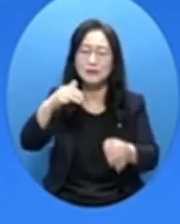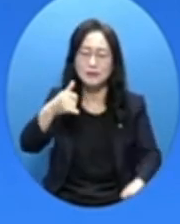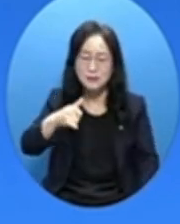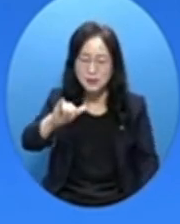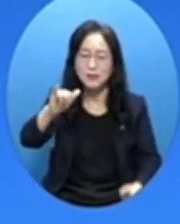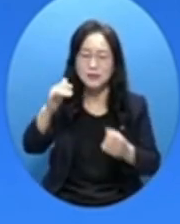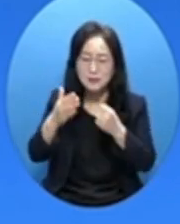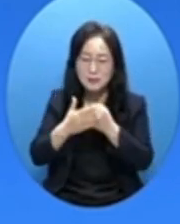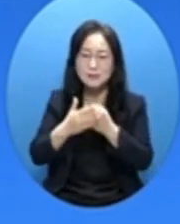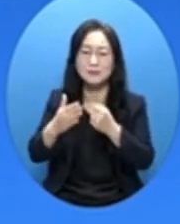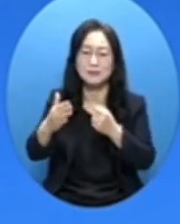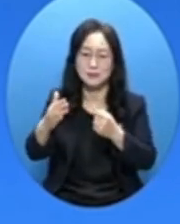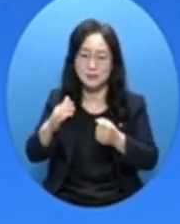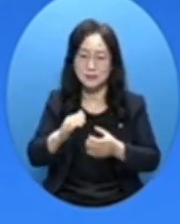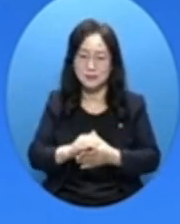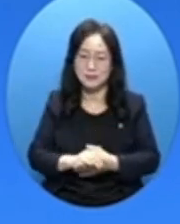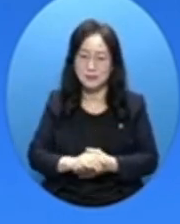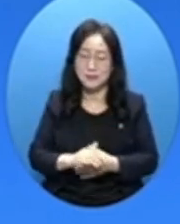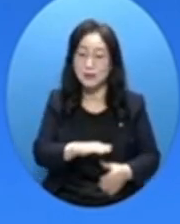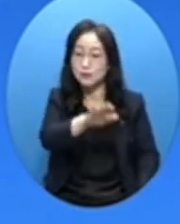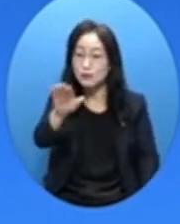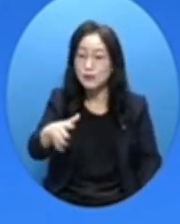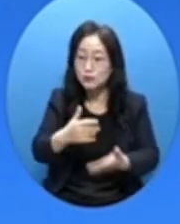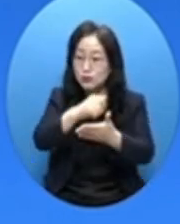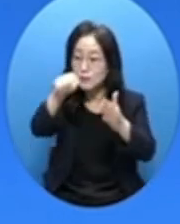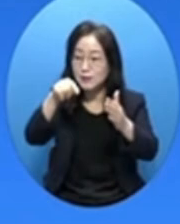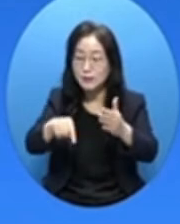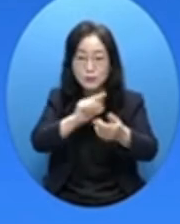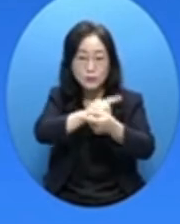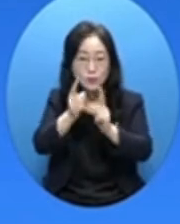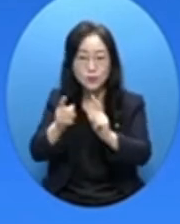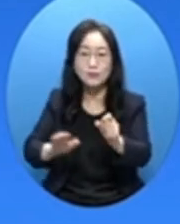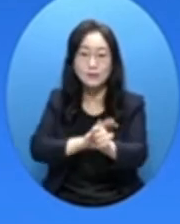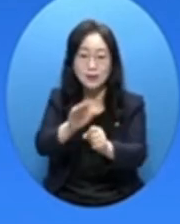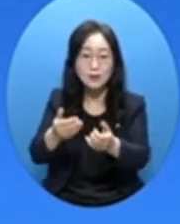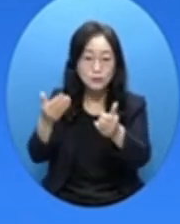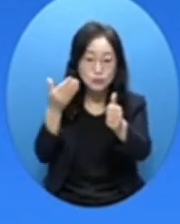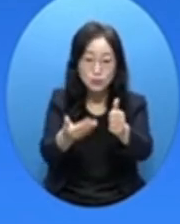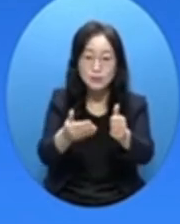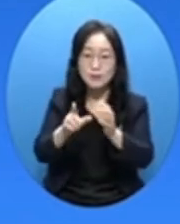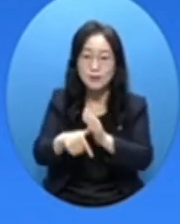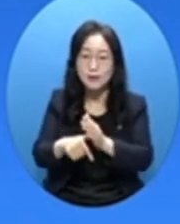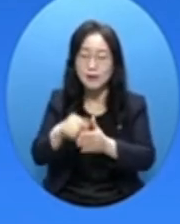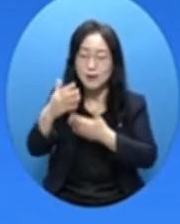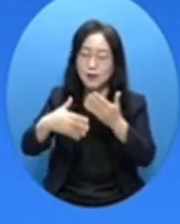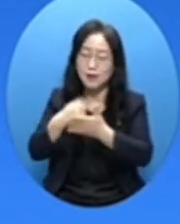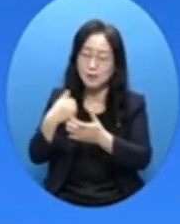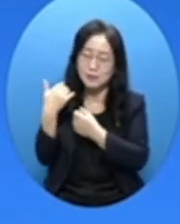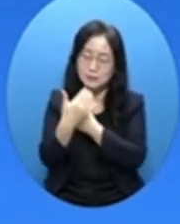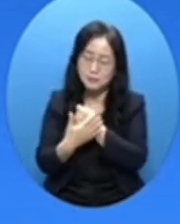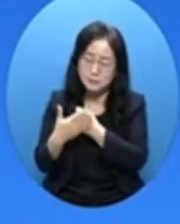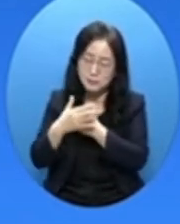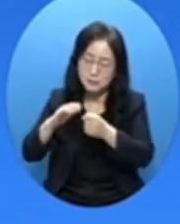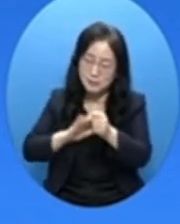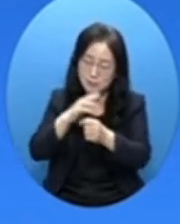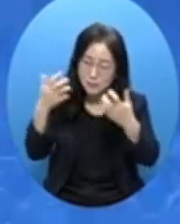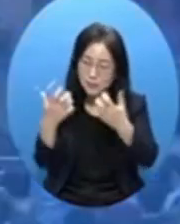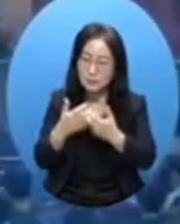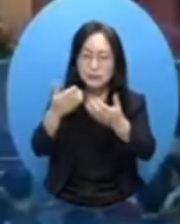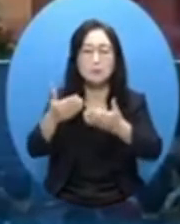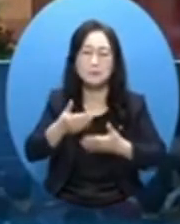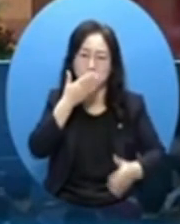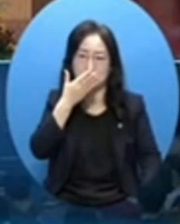때문에 그렇습니다. 우리가 주님 안에서 서로 사랑할 때 하나님의 사랑과 은혜가 우리에게 넘쳐나게 되는 것입니다. 요한일서